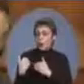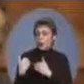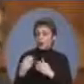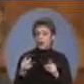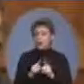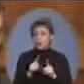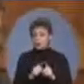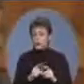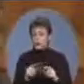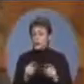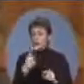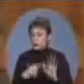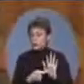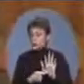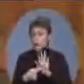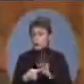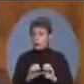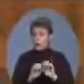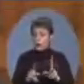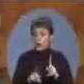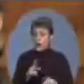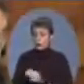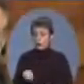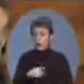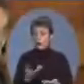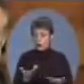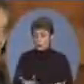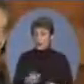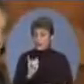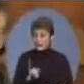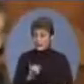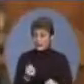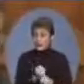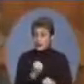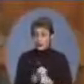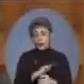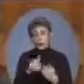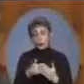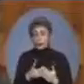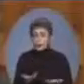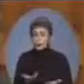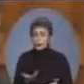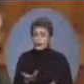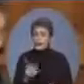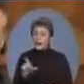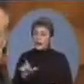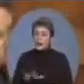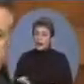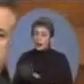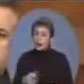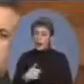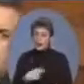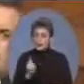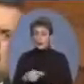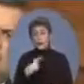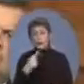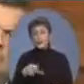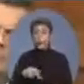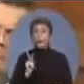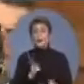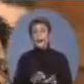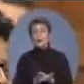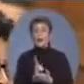ministre a provoqué la majorité des Québécois justement à cause de ce genre d'attitude. Dois-je rappeler au très honorable